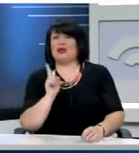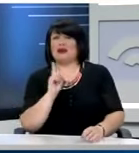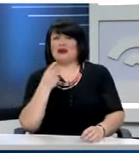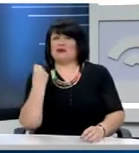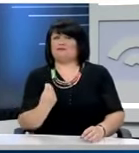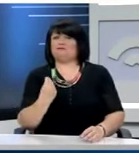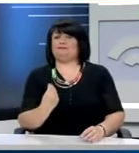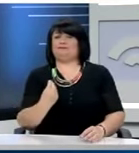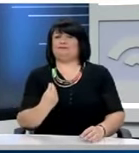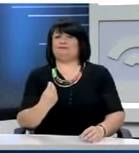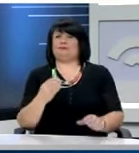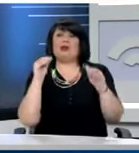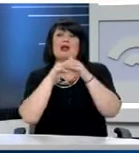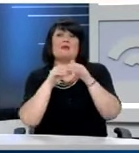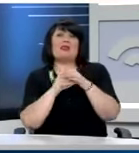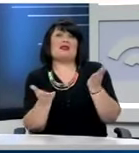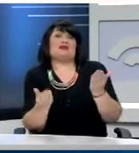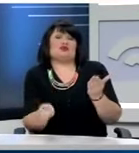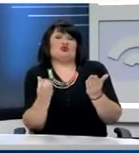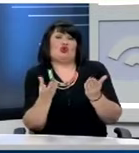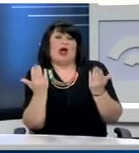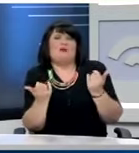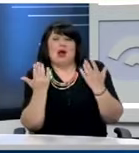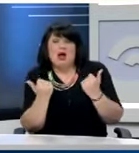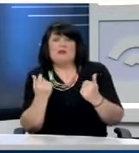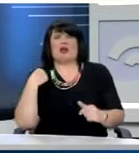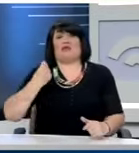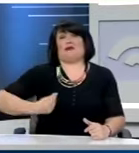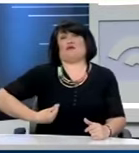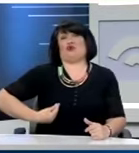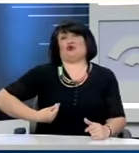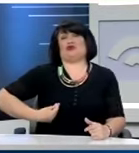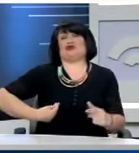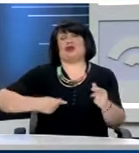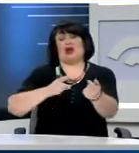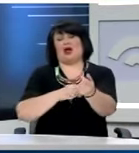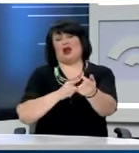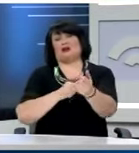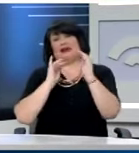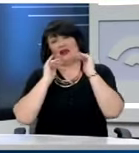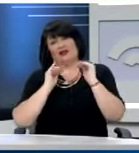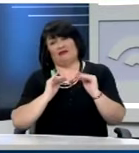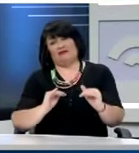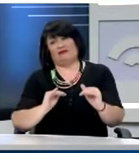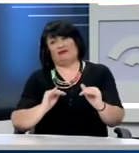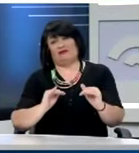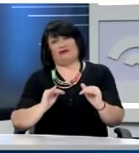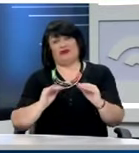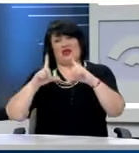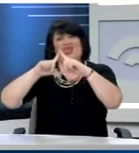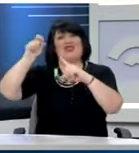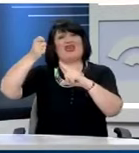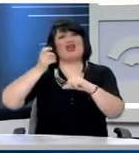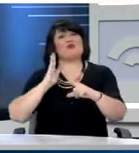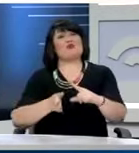επενδύσεις και χωρίς να κρατήσει η δημόσια επιχείρηση ηλεκτρισμού τα φιλέτα, τα λεγόμενα, αυτά που